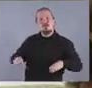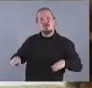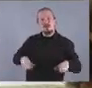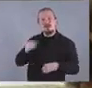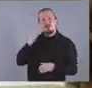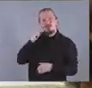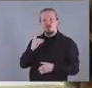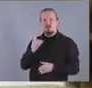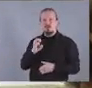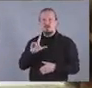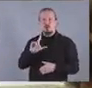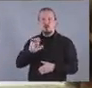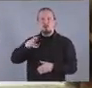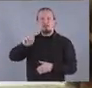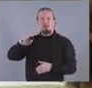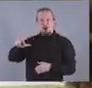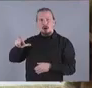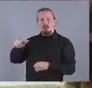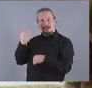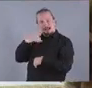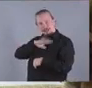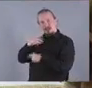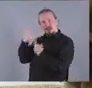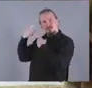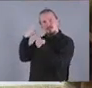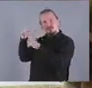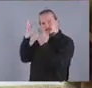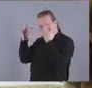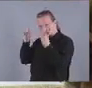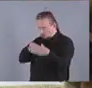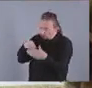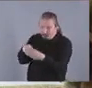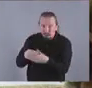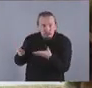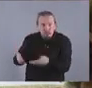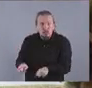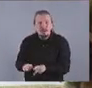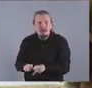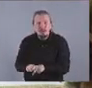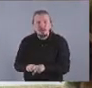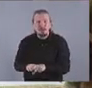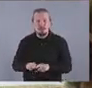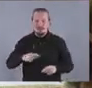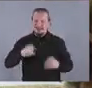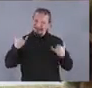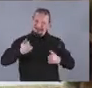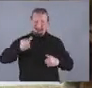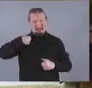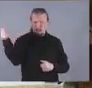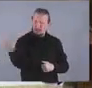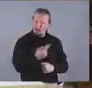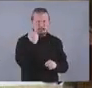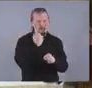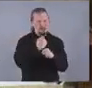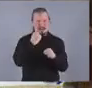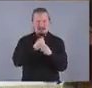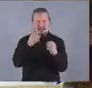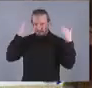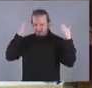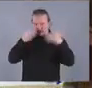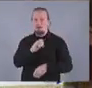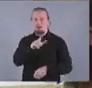Delepaule, vice-président en charge du tourisme et de la culture. Nous travaillons tous ici pour défendre l'intérêt